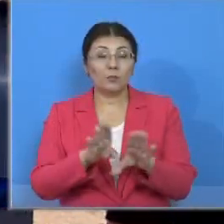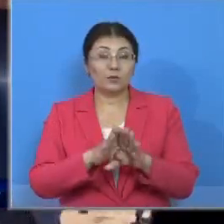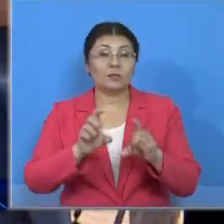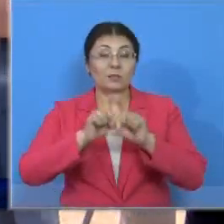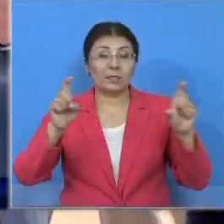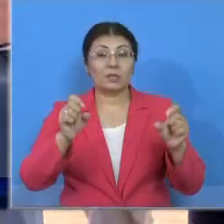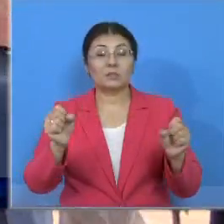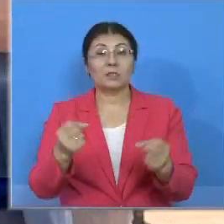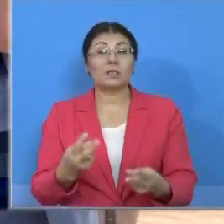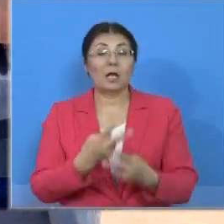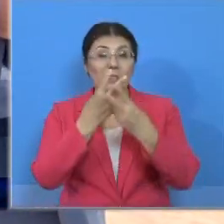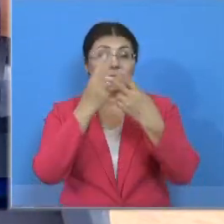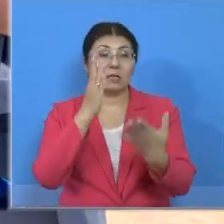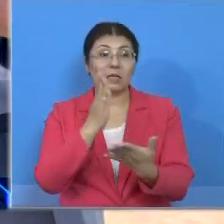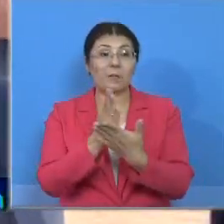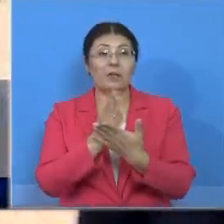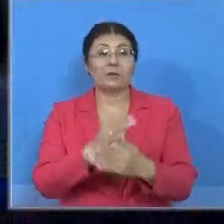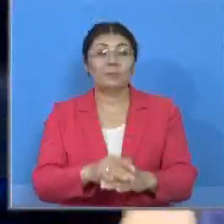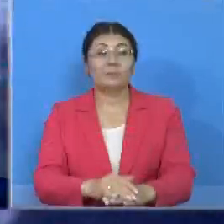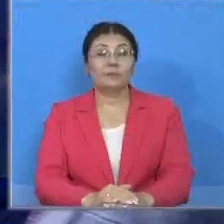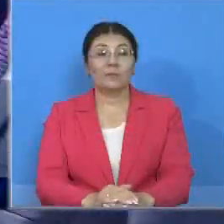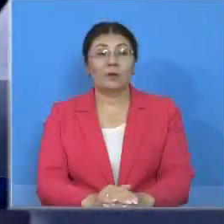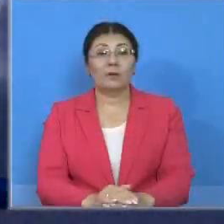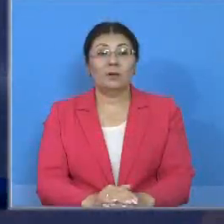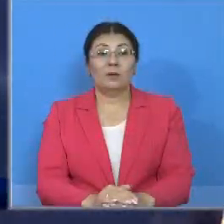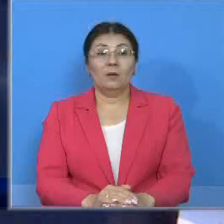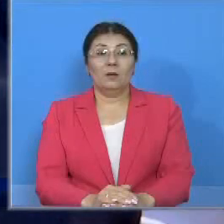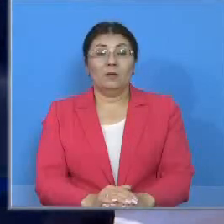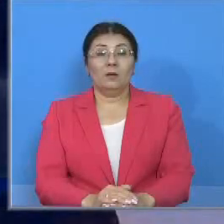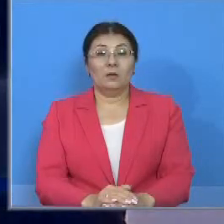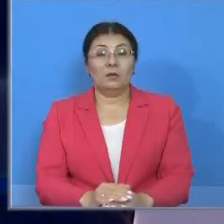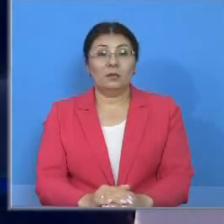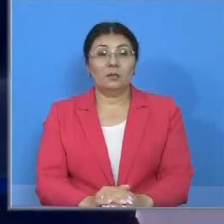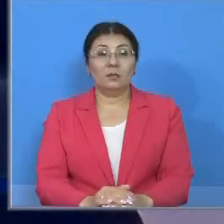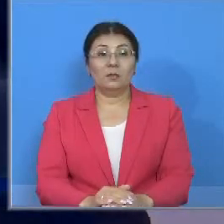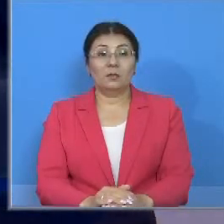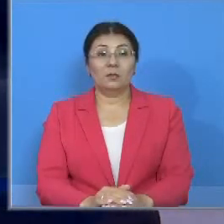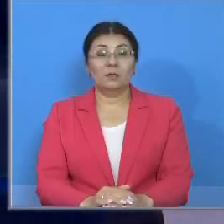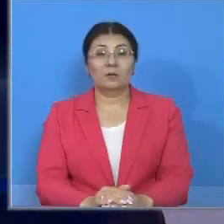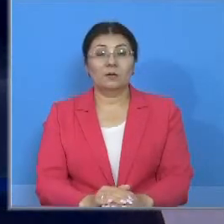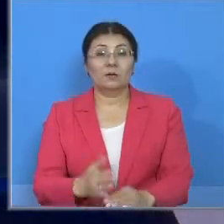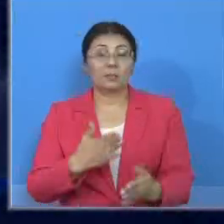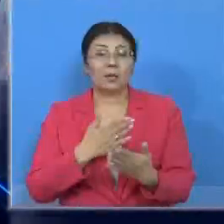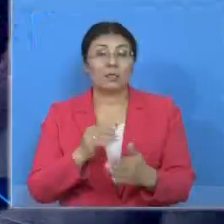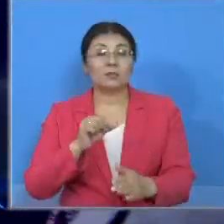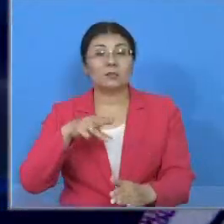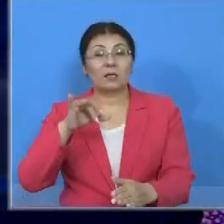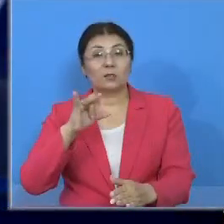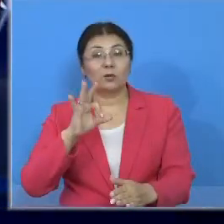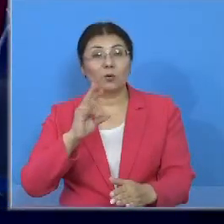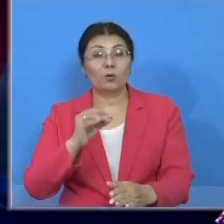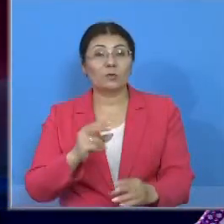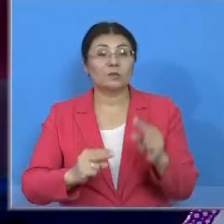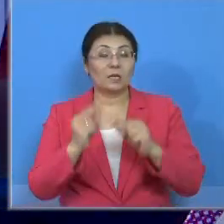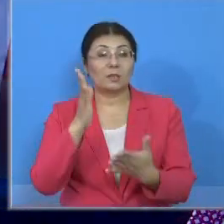шамалы басқаша алады. Оның өзінің стандарттары бар ма? Ешкі стандарт. Есть. И помимо этого у нас сейчас будет стадион же открытый,